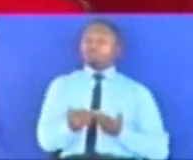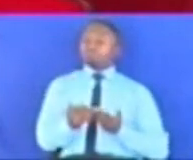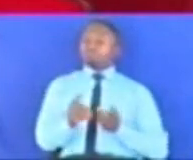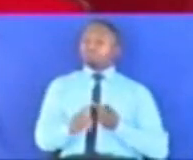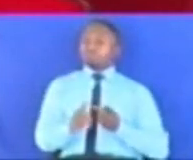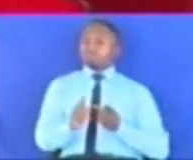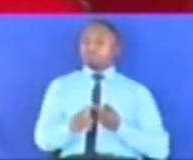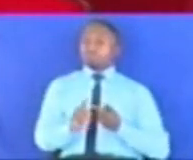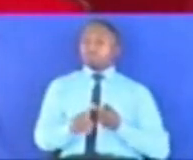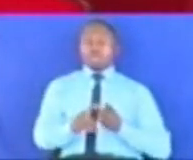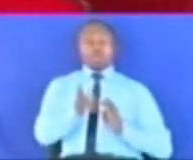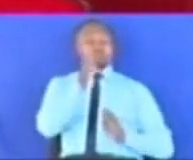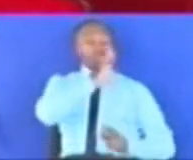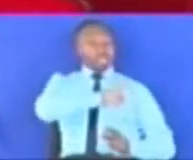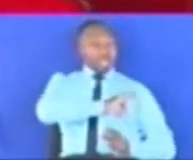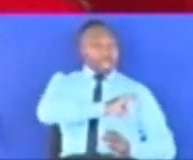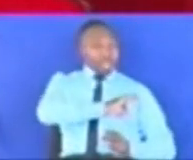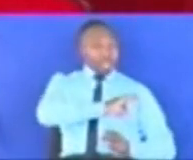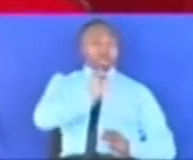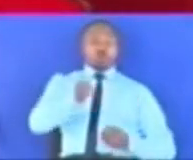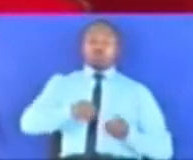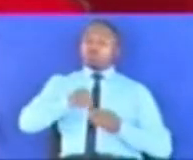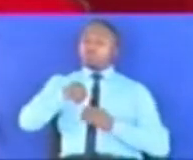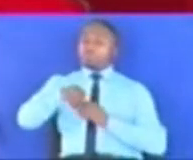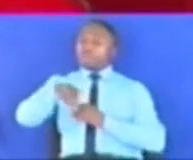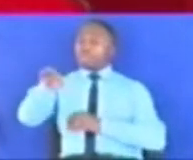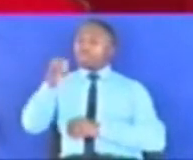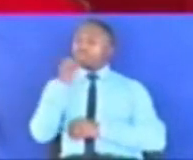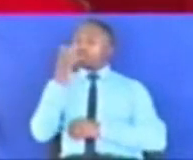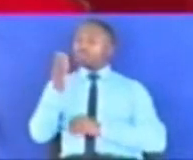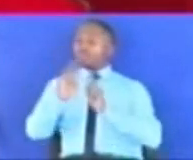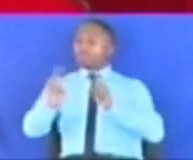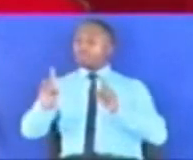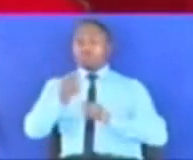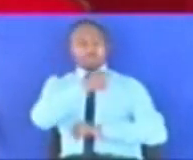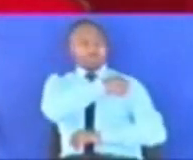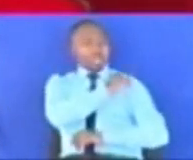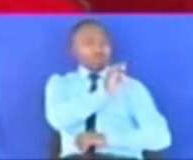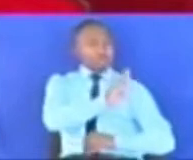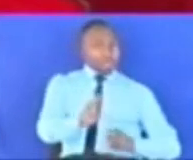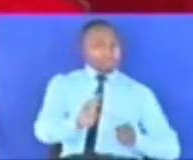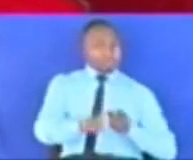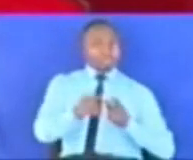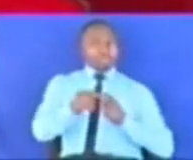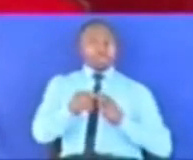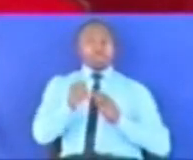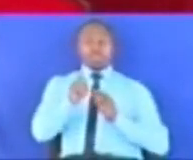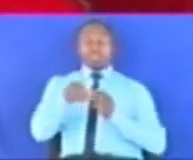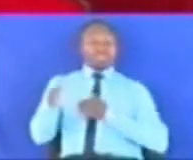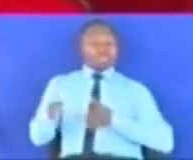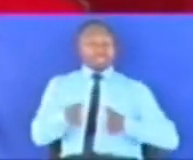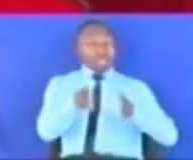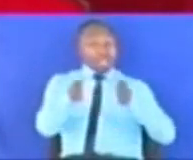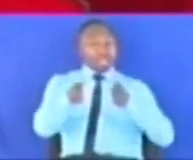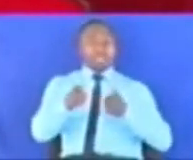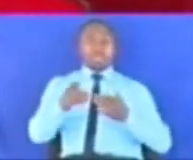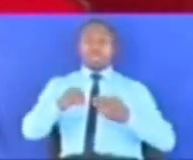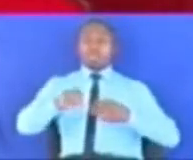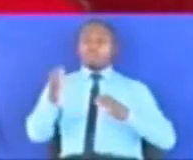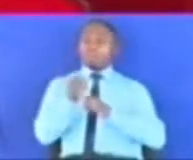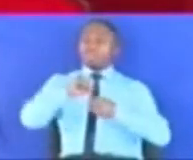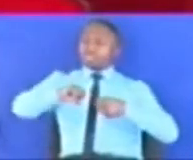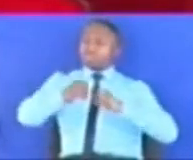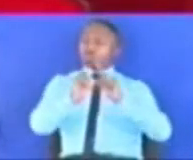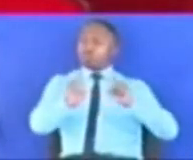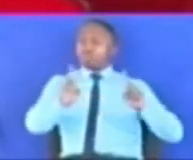anapokuja kupata mshahara na kupeleka taarifa mbalimbali kwenye hospitali ya wilaya, ubo njiana anakabiliana na mbambu mbalimbali, kuwepo